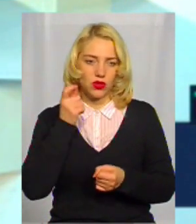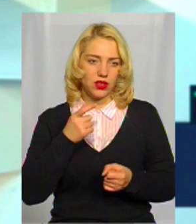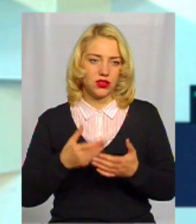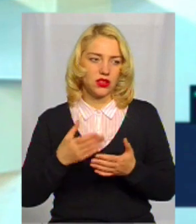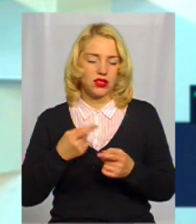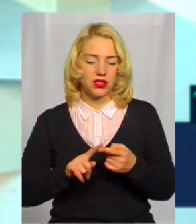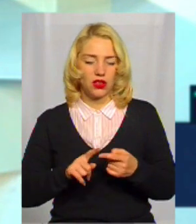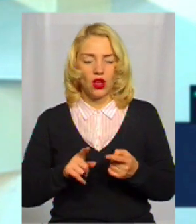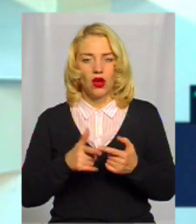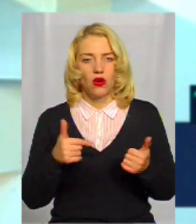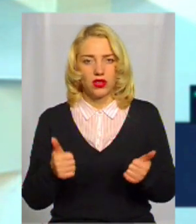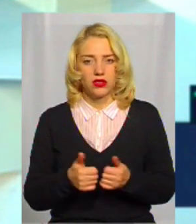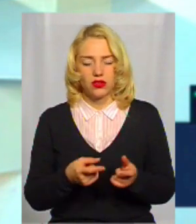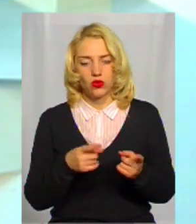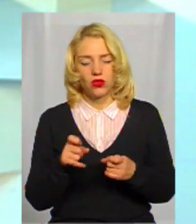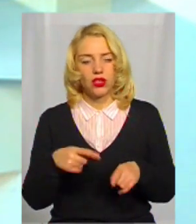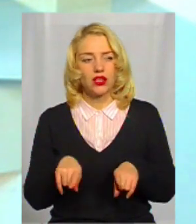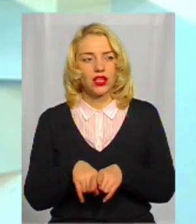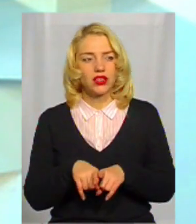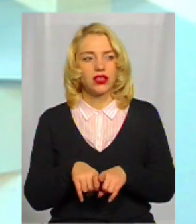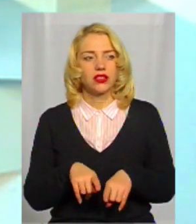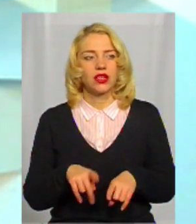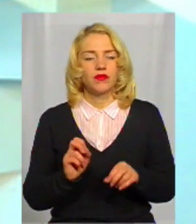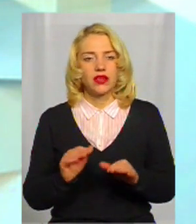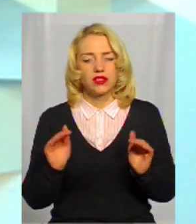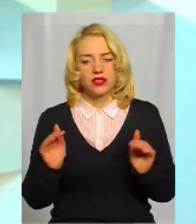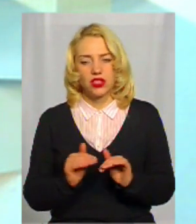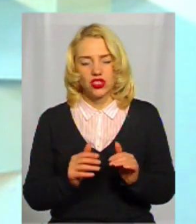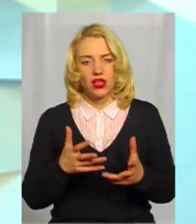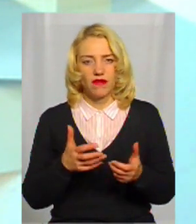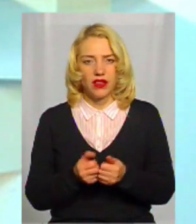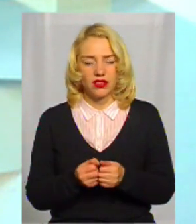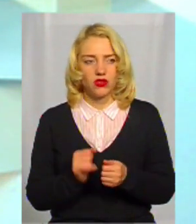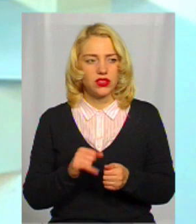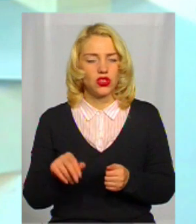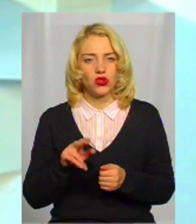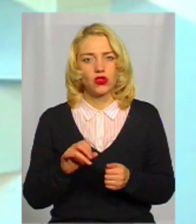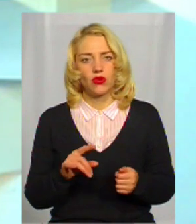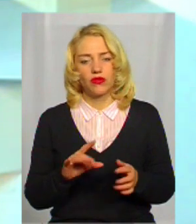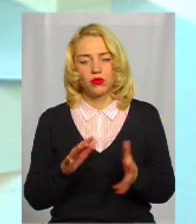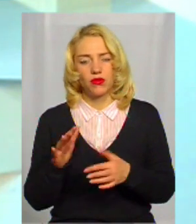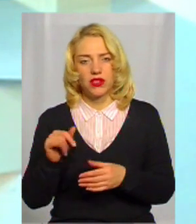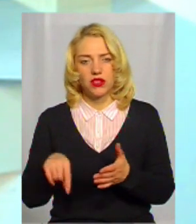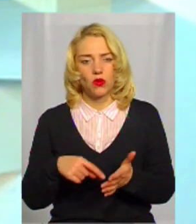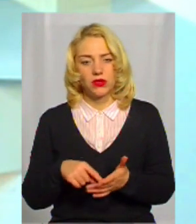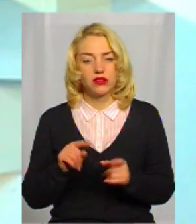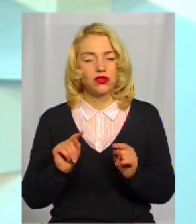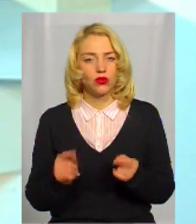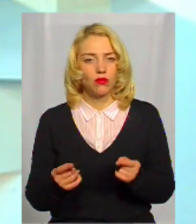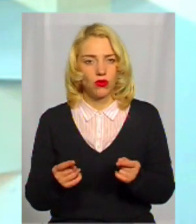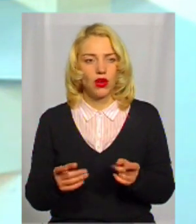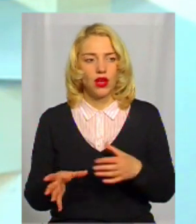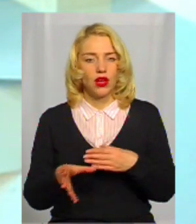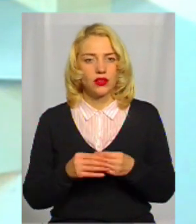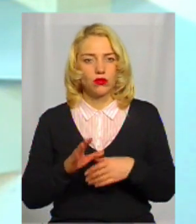організації завжди долучається до таких тенденцій по зниженню аварійності і по всьому, що відбувається в місті. Тому